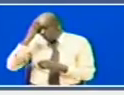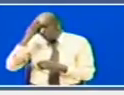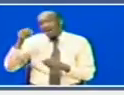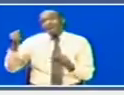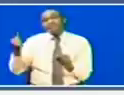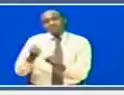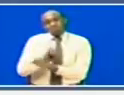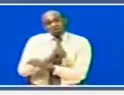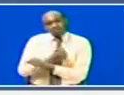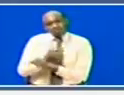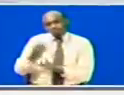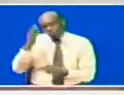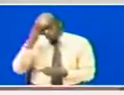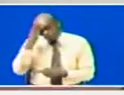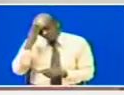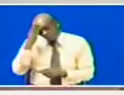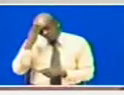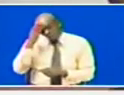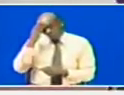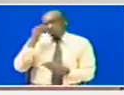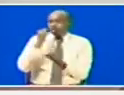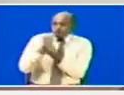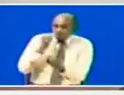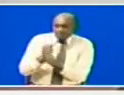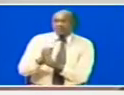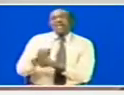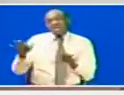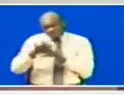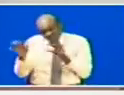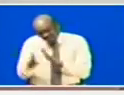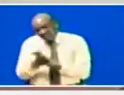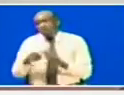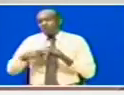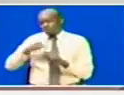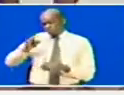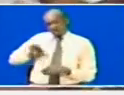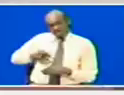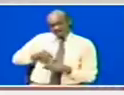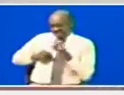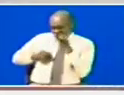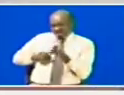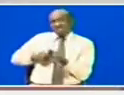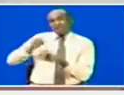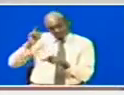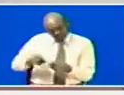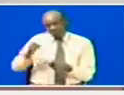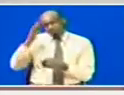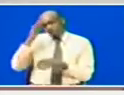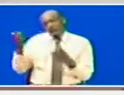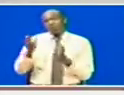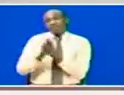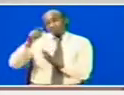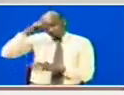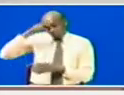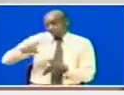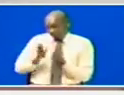hatuwezi kuanisha taaluma, kazi na ukisasa na neno mwanamke. Hivi vitu vinataka kuoanishwa katika hekima. Mimi